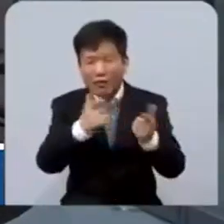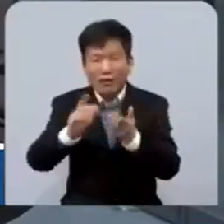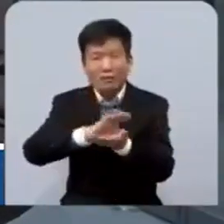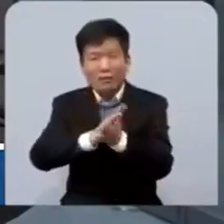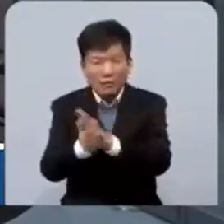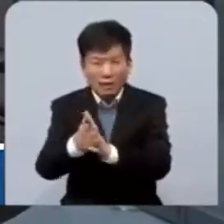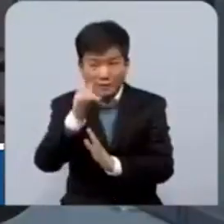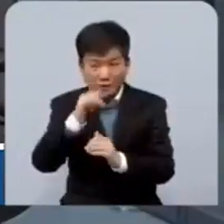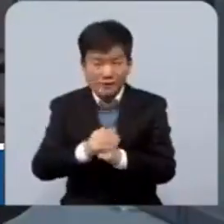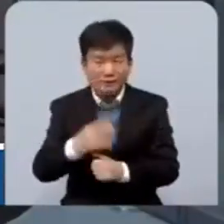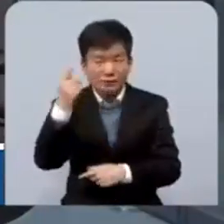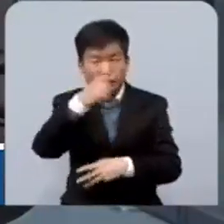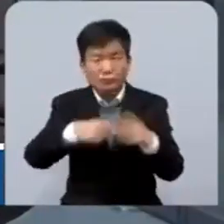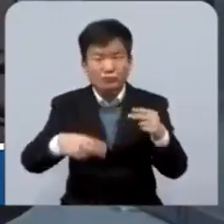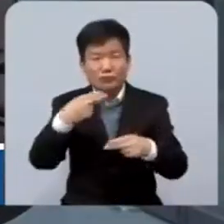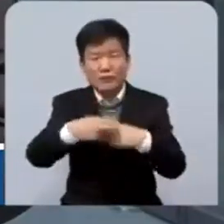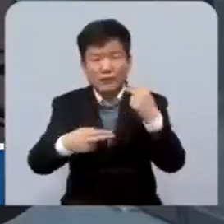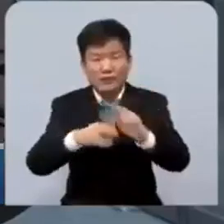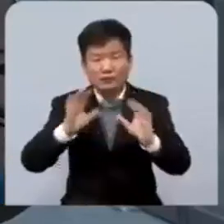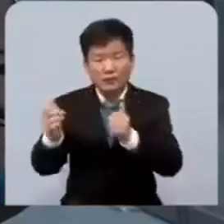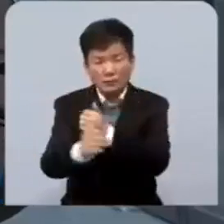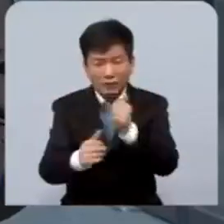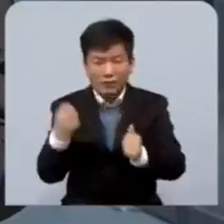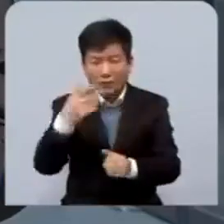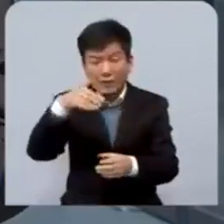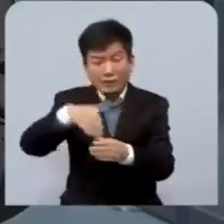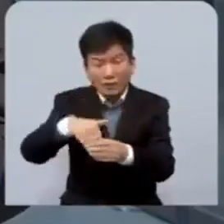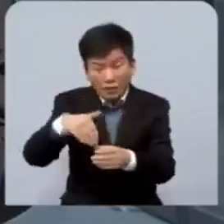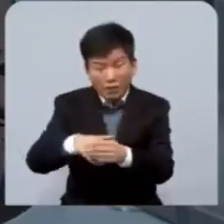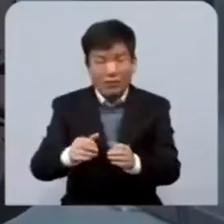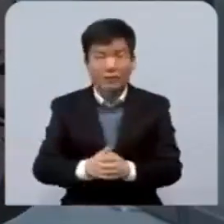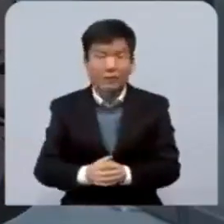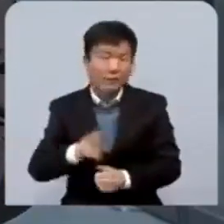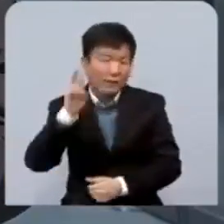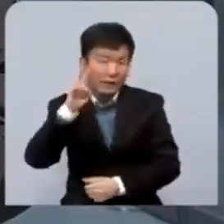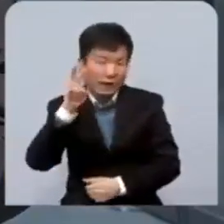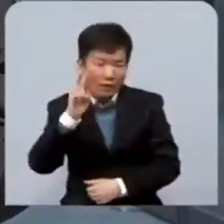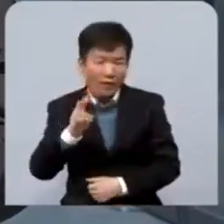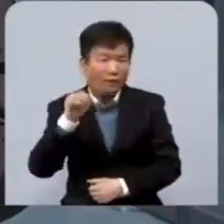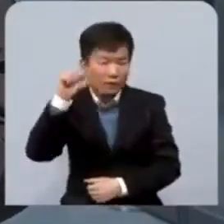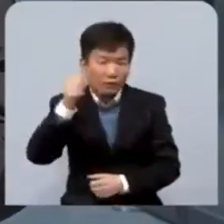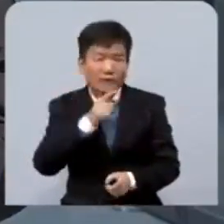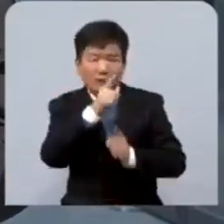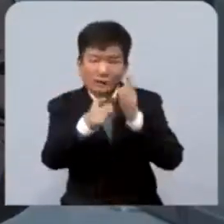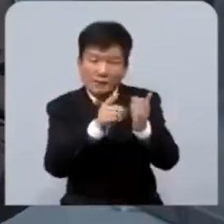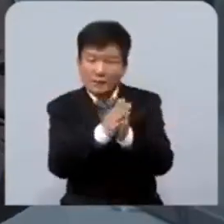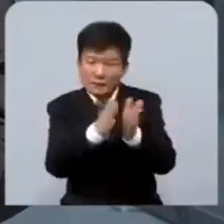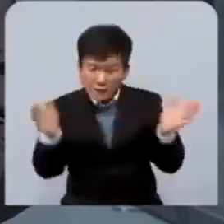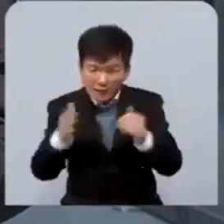변수로 들썩였던 청주시 상당구 국회의원 재선거는 모레 후보 등록을 시작으로